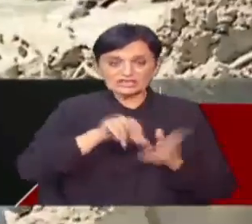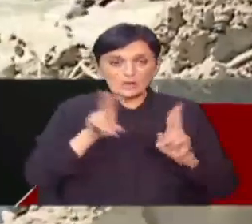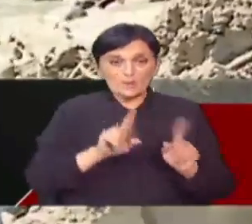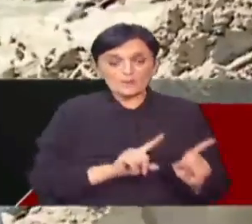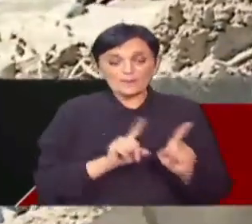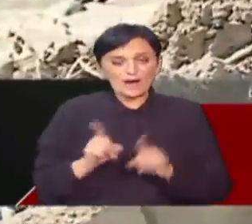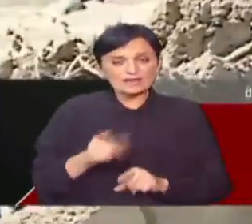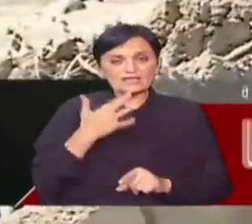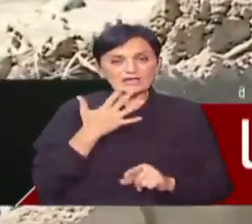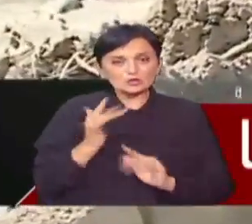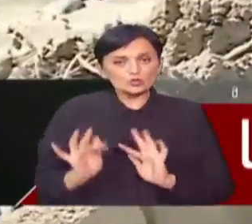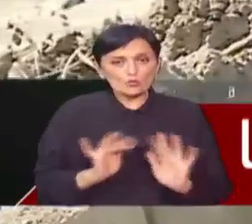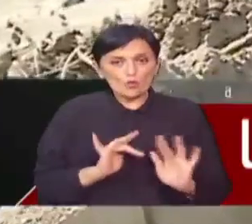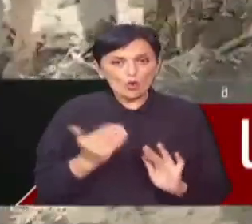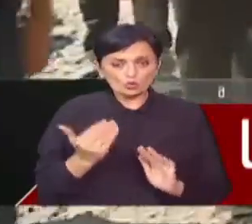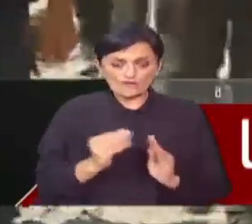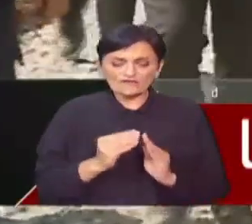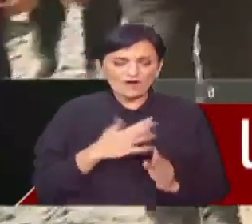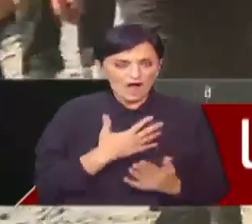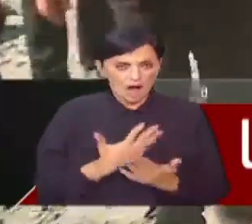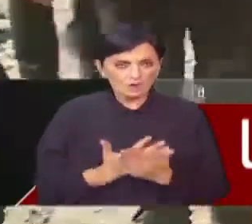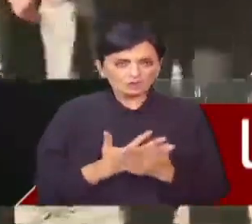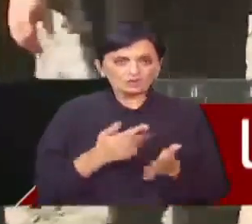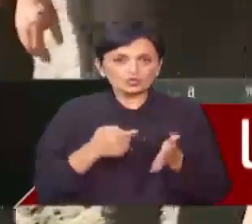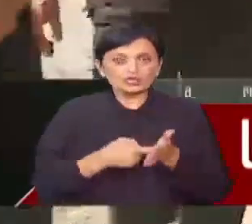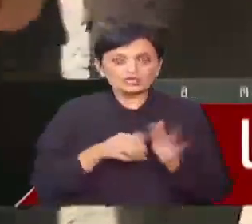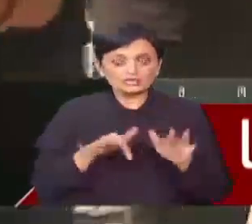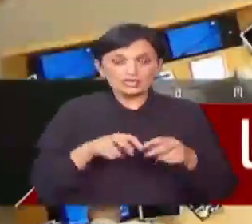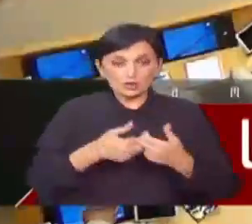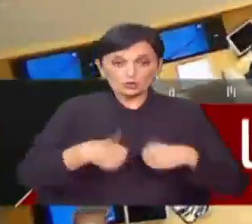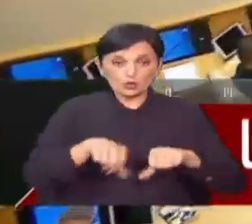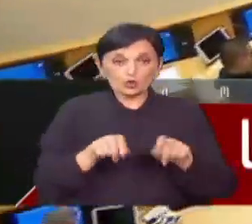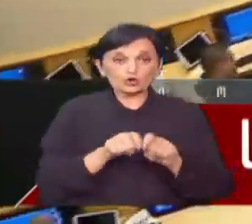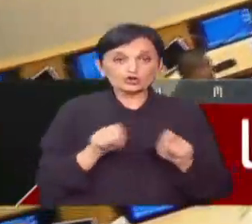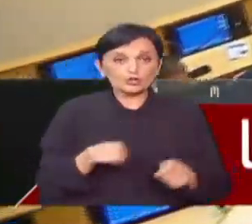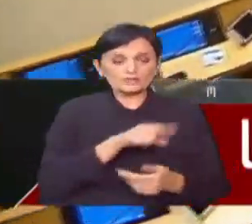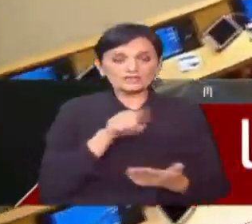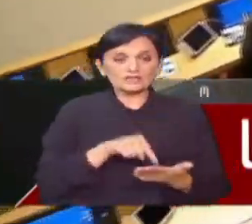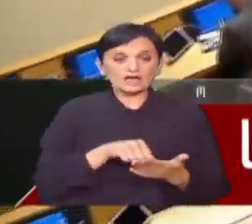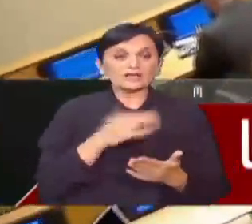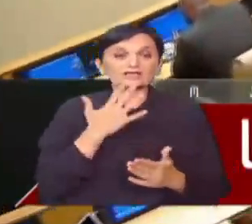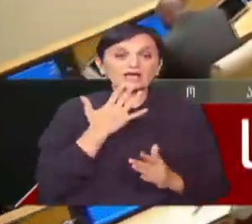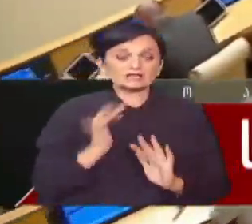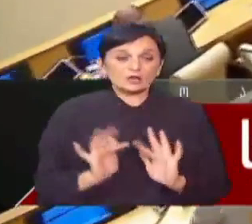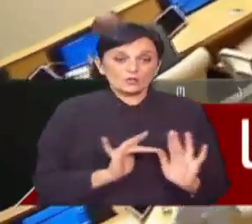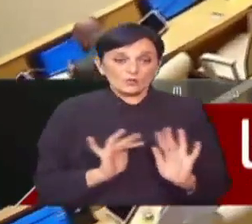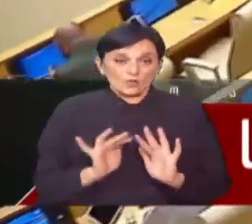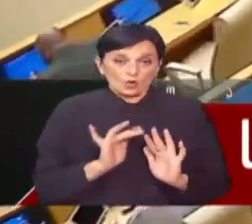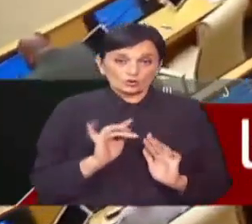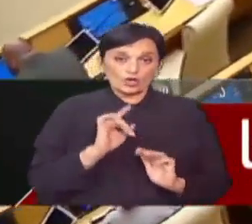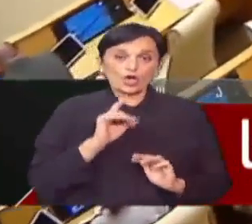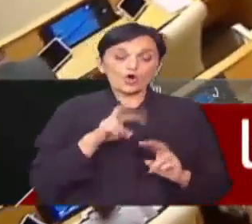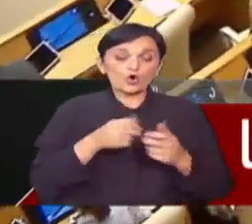параллелурат, национальный Мудзраобис Твисклав, актуалурия Сагамудзиебо комиссии Шекмнис Сагитхи. Национальный Мудзраоба